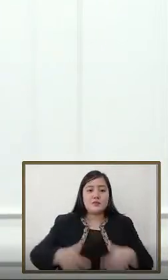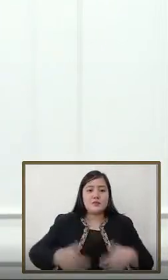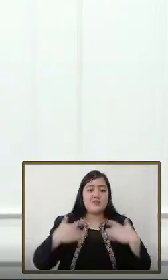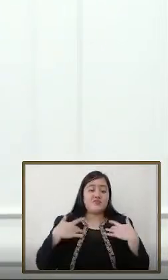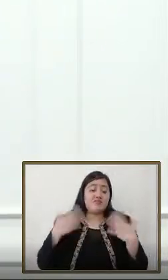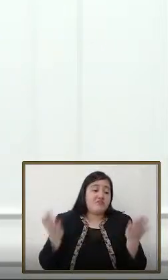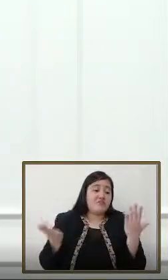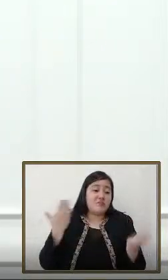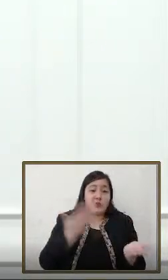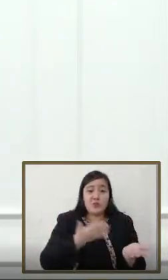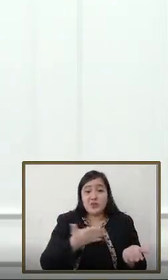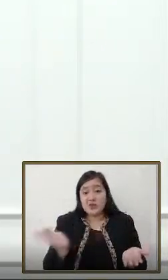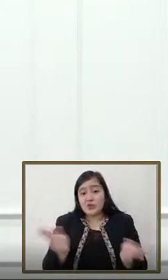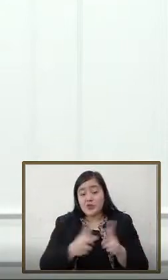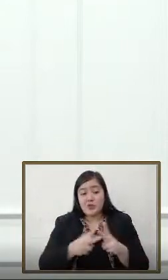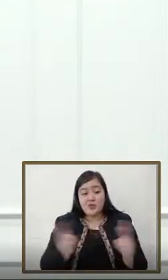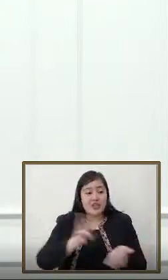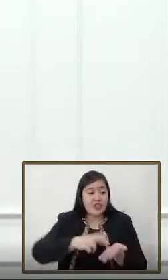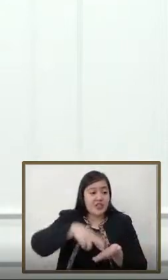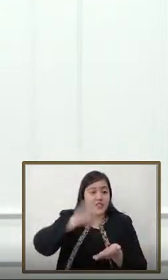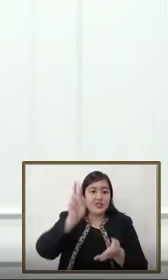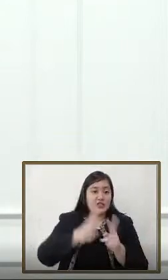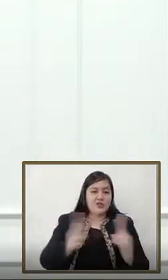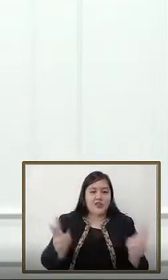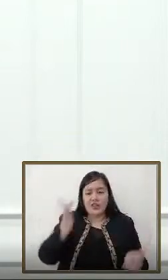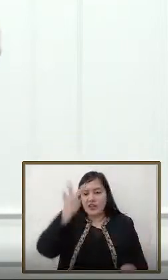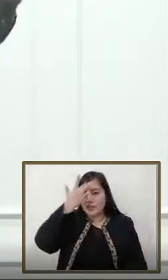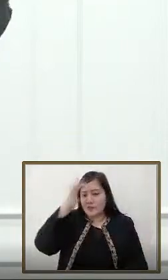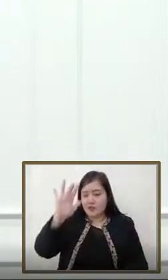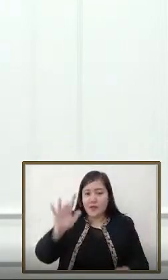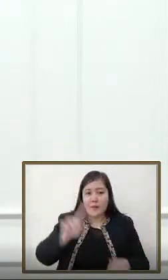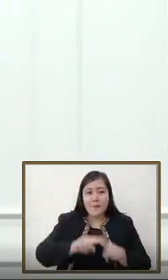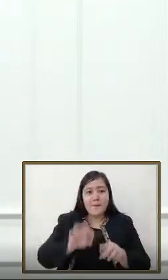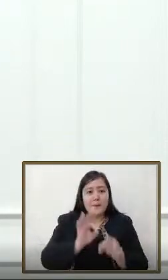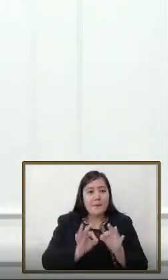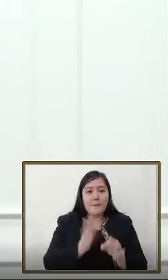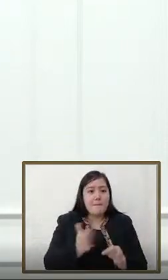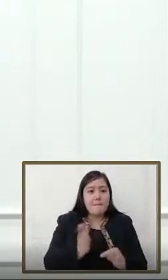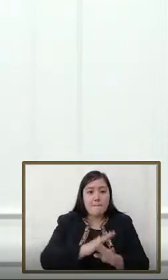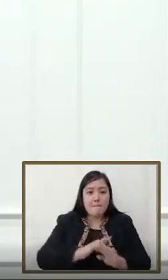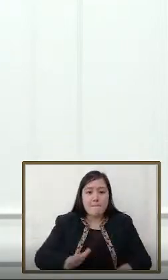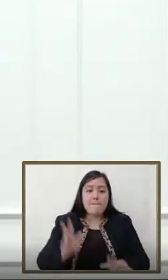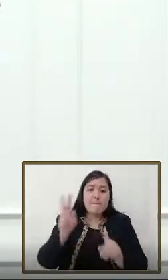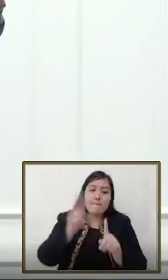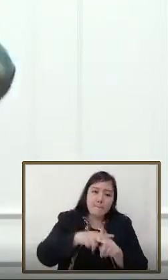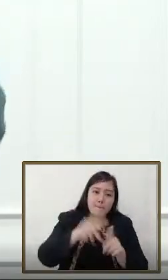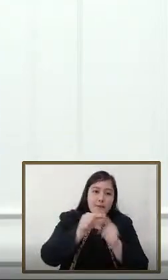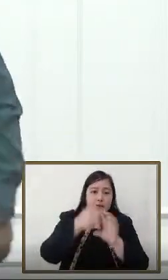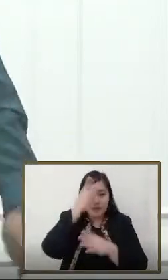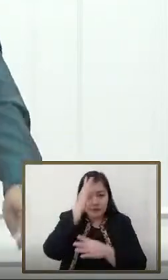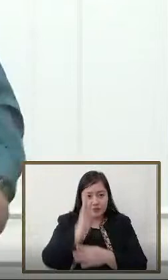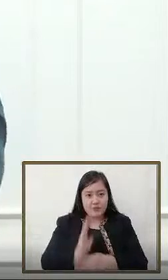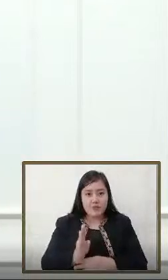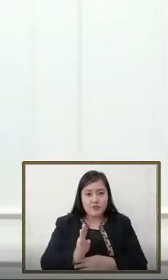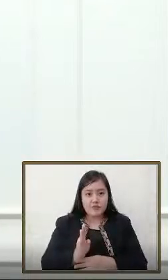pinakamatalino, sabihin natin ikaw ang pinakamayaman, kung hindi mo i-apply ang salita ng Diyos na iyong narinig, wala pa rin.